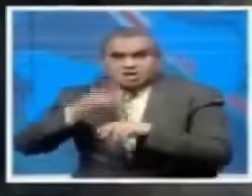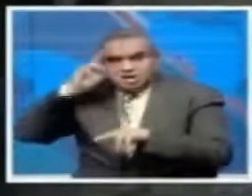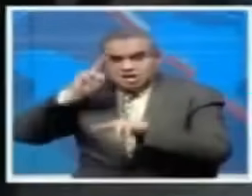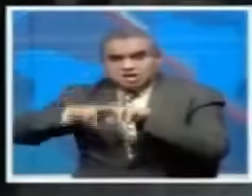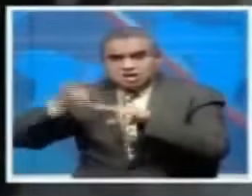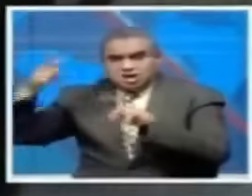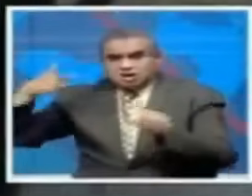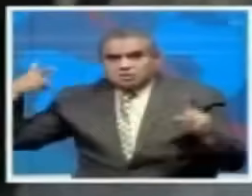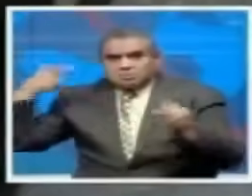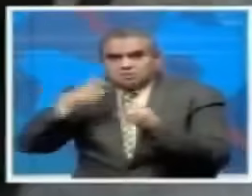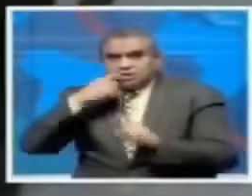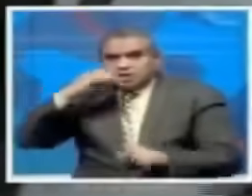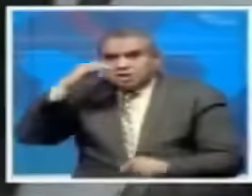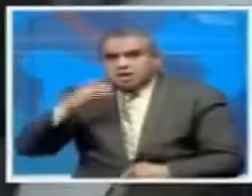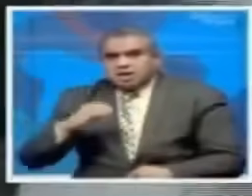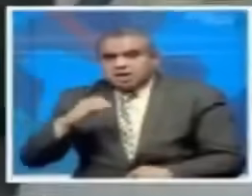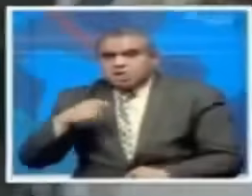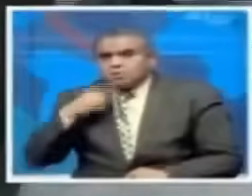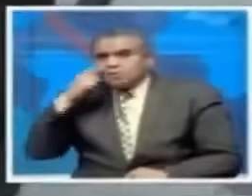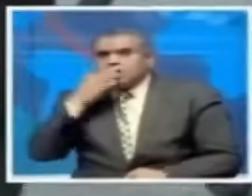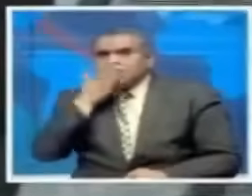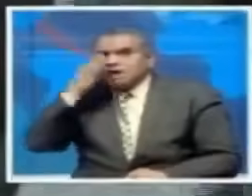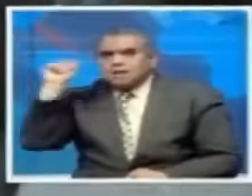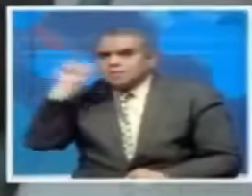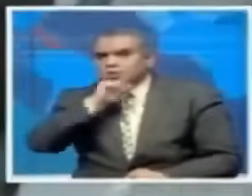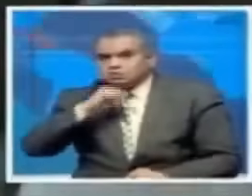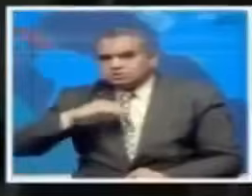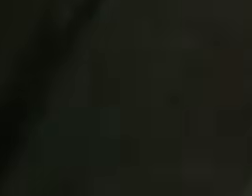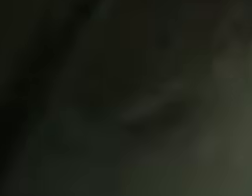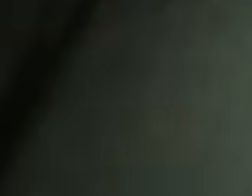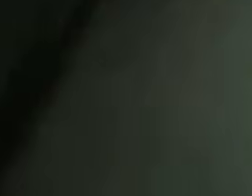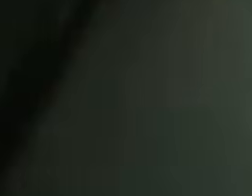الإسرائيلي في قرية يتمى جنوب نابلس.